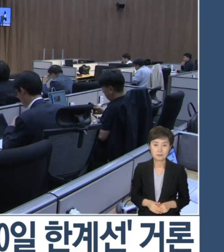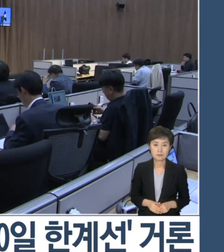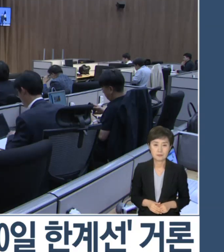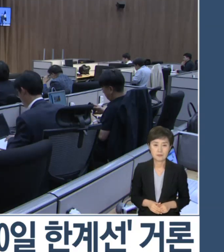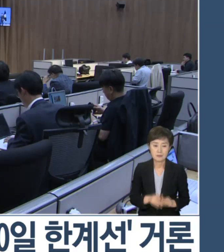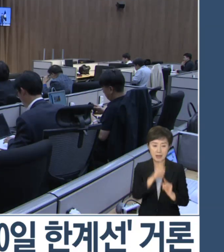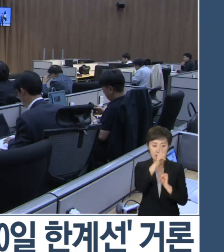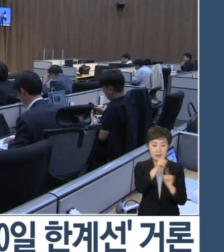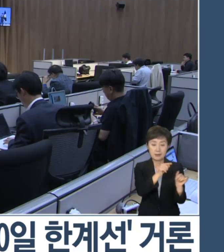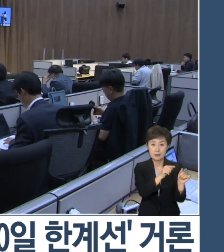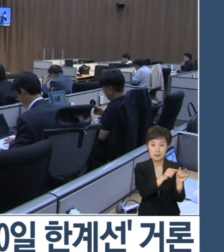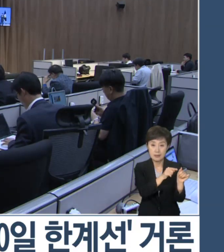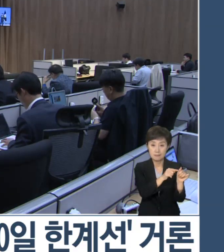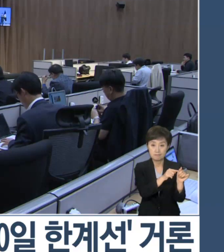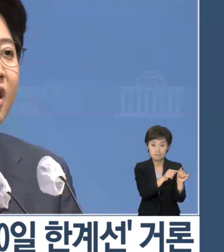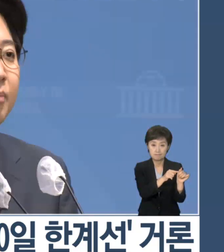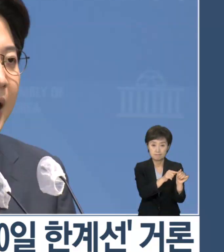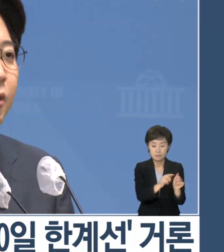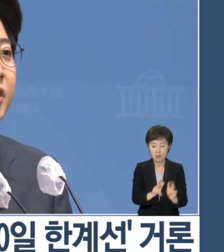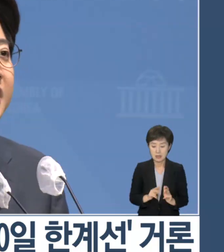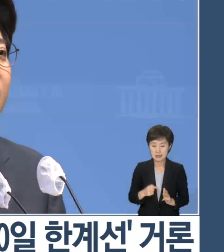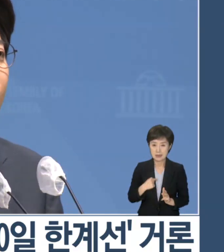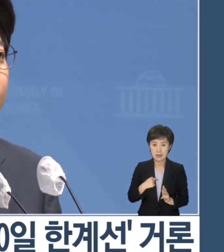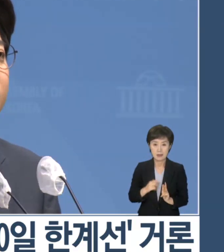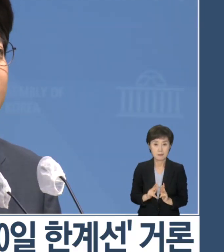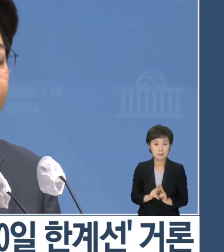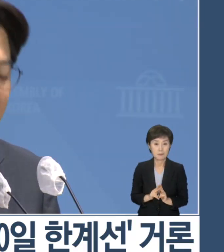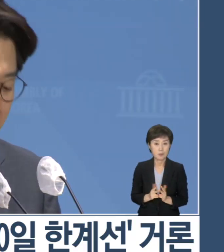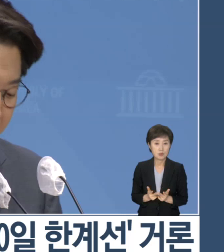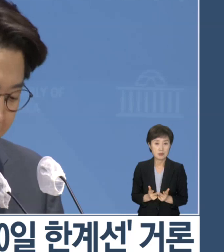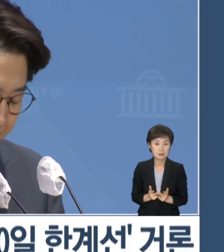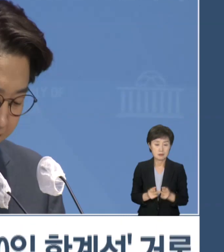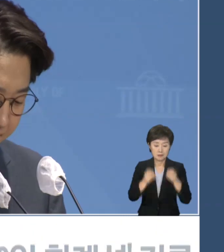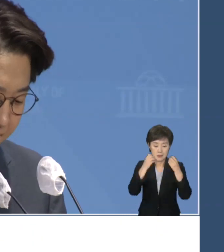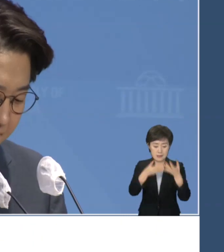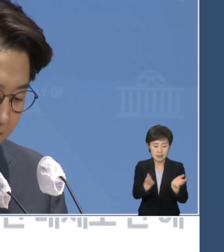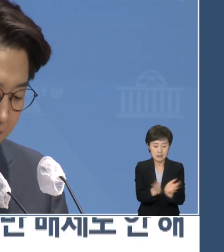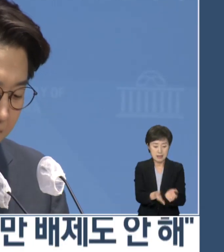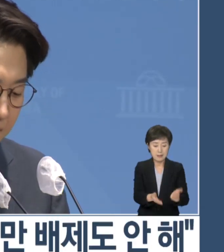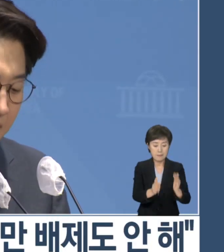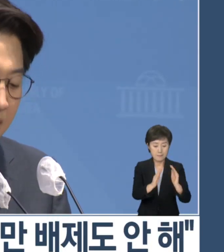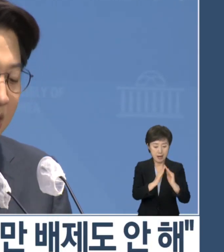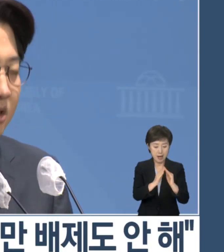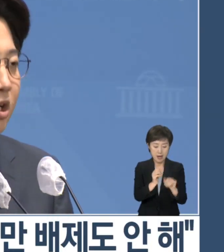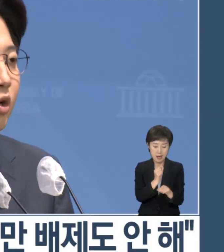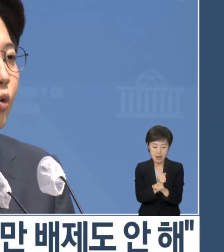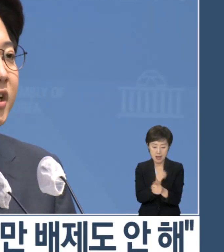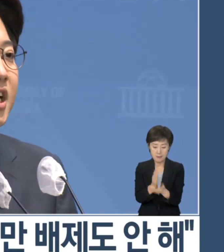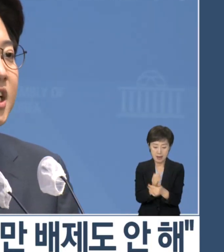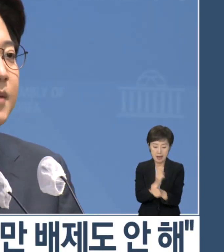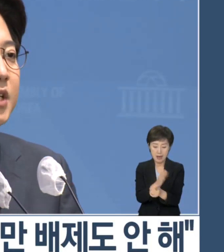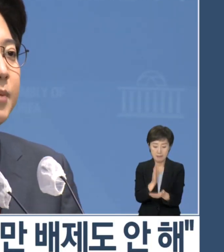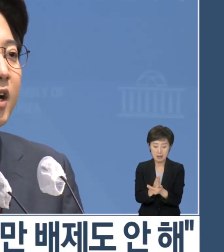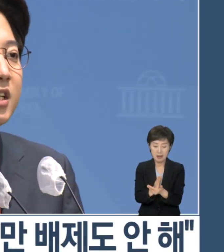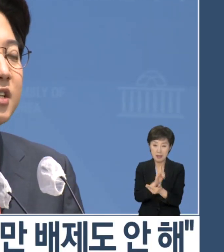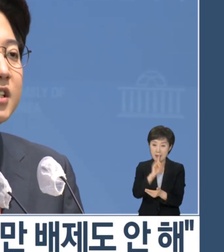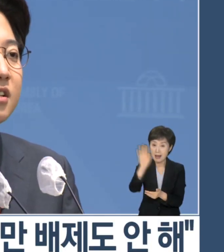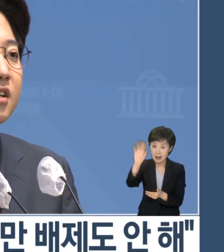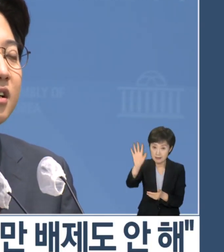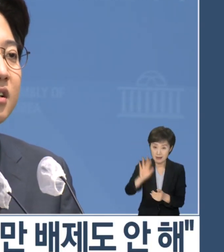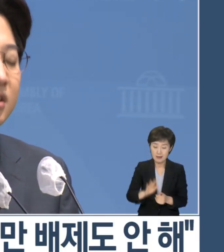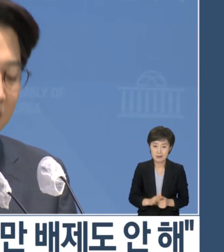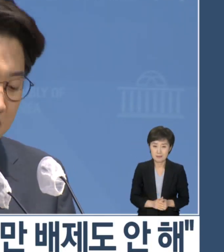이준석 대표가 말하는 것은 본인이 신당을 만든다, 안 만든다, 뭐 이런 얘기 하는 것보다도 이제